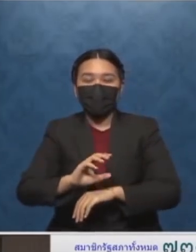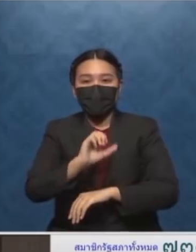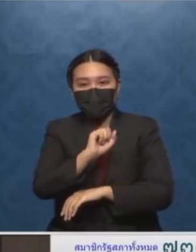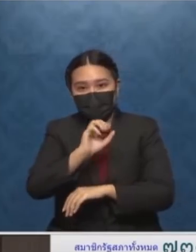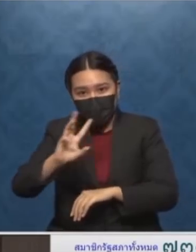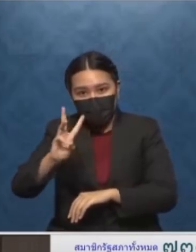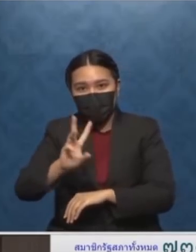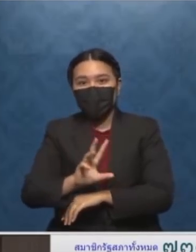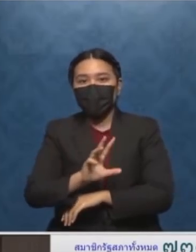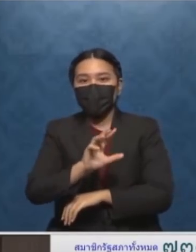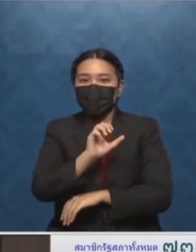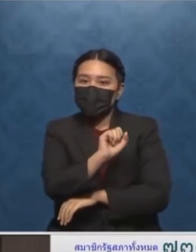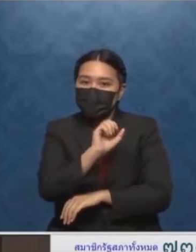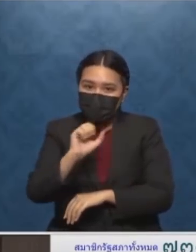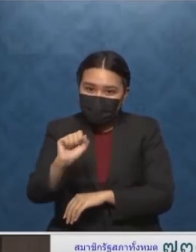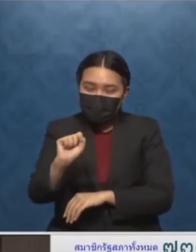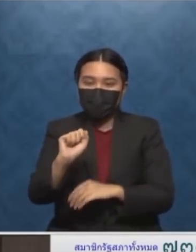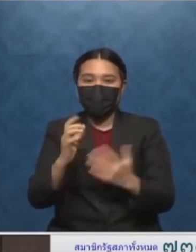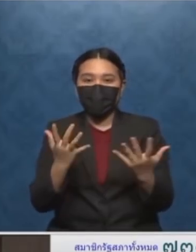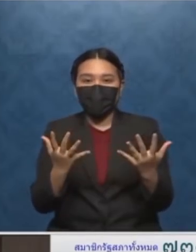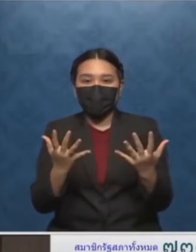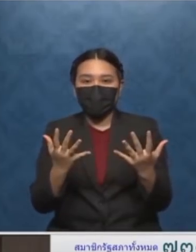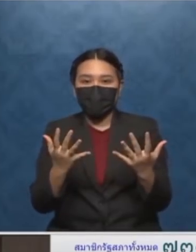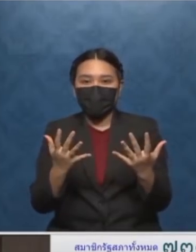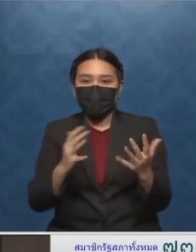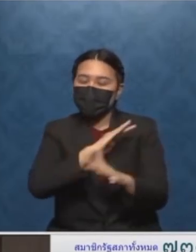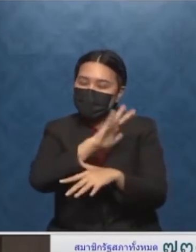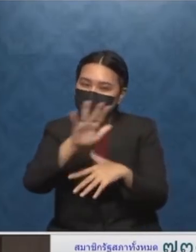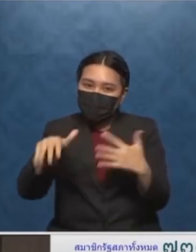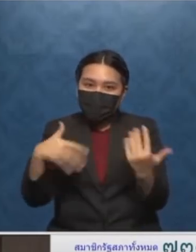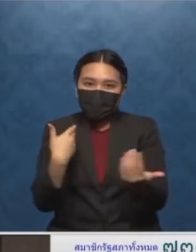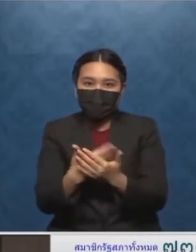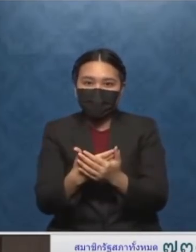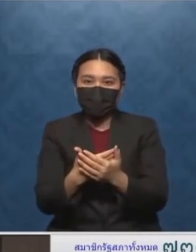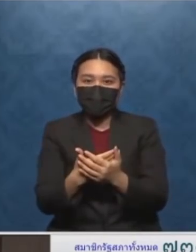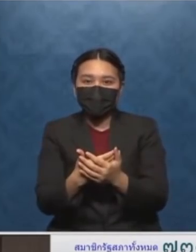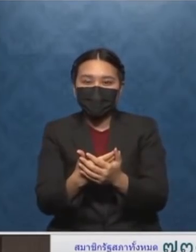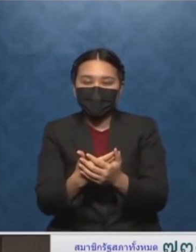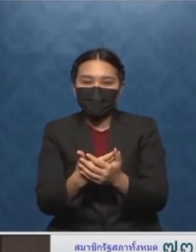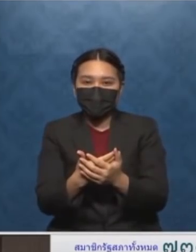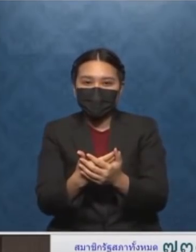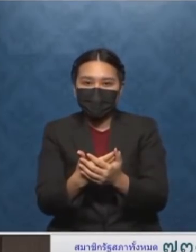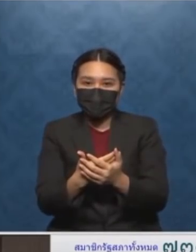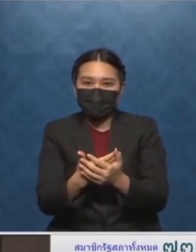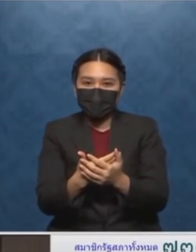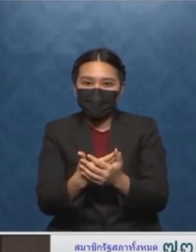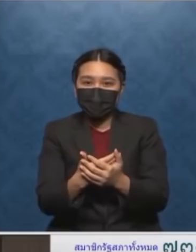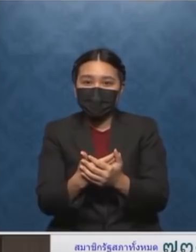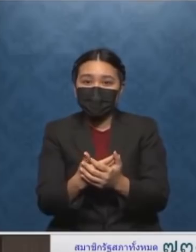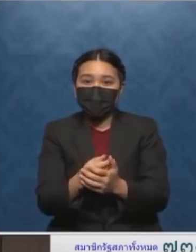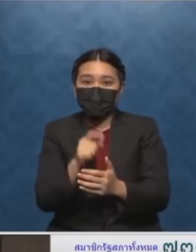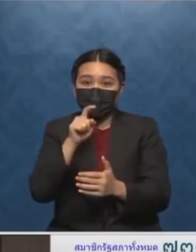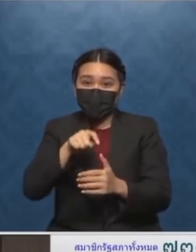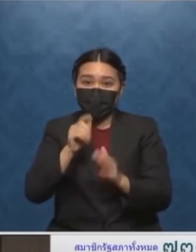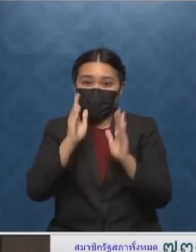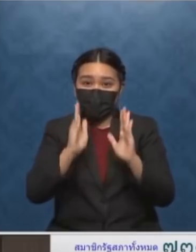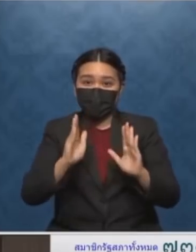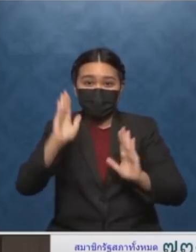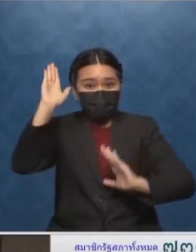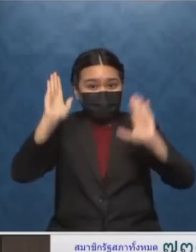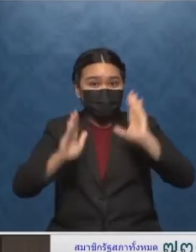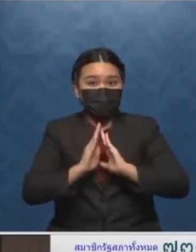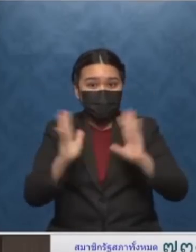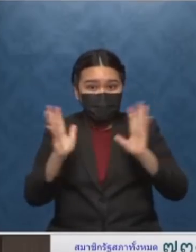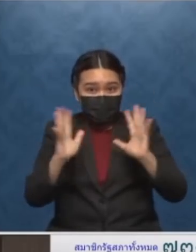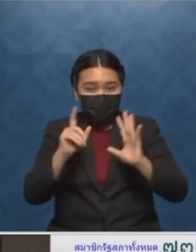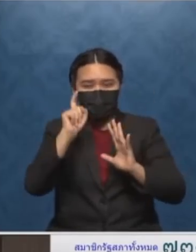วุฒิสมาชิกรวมทั้งสภาสมาชิกสภาผู้แทนราษฎรเนี่ยนะครับให้มากๆเนี่ยผมคิดว่าถ้าไม่งั้น